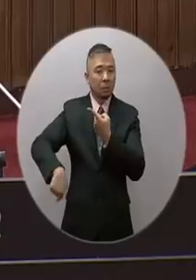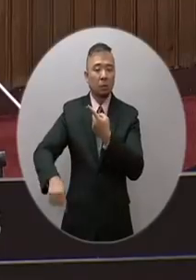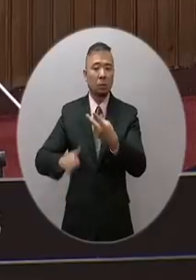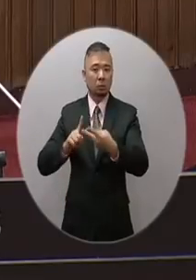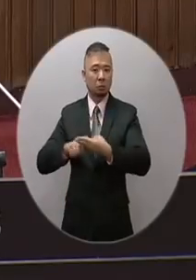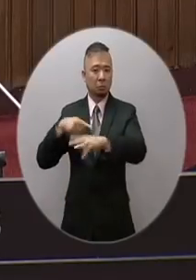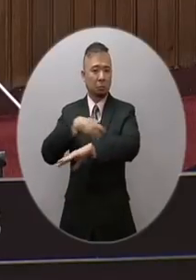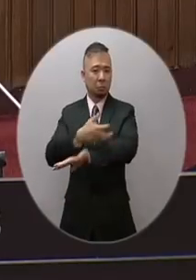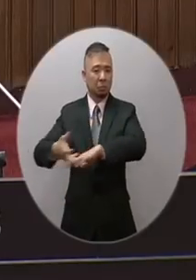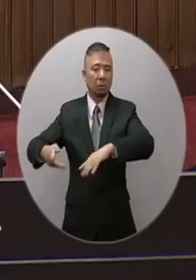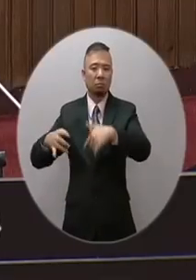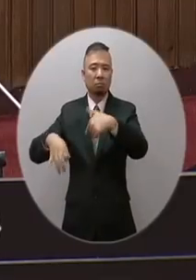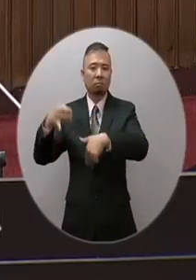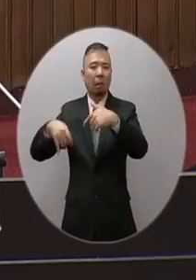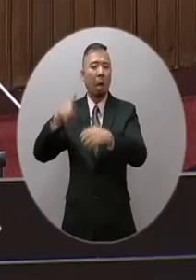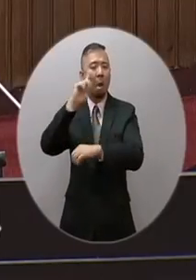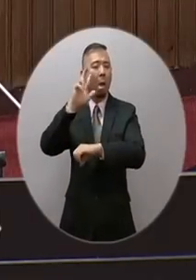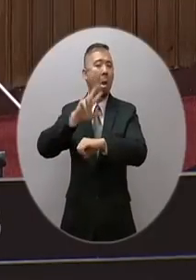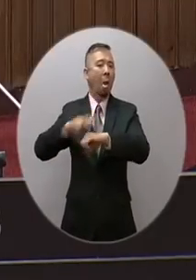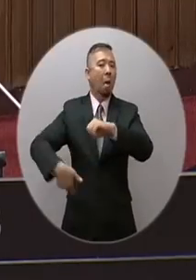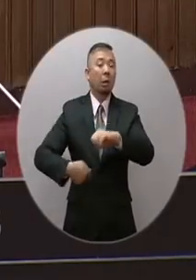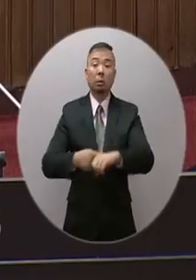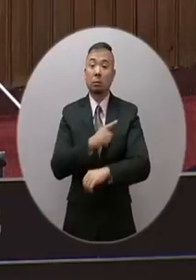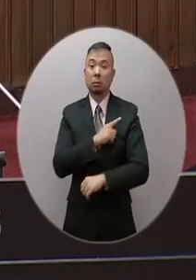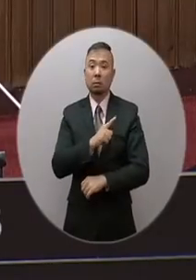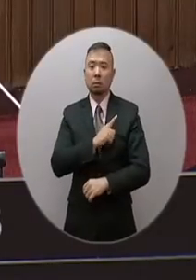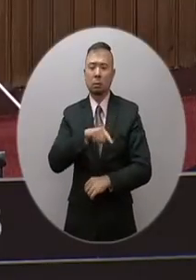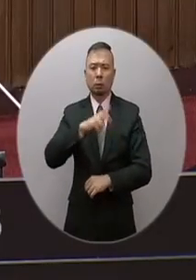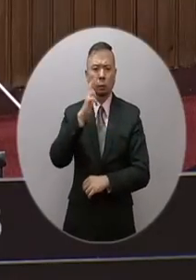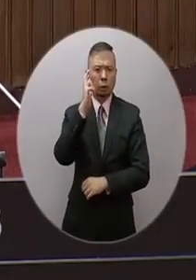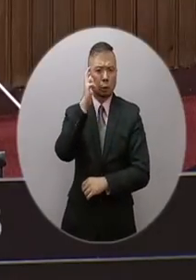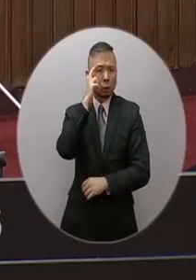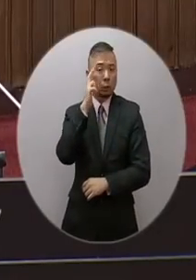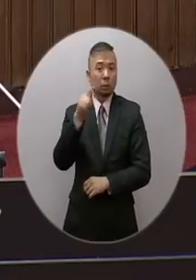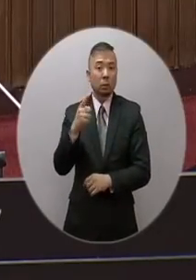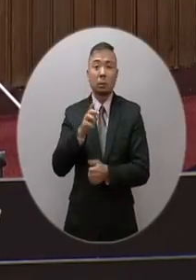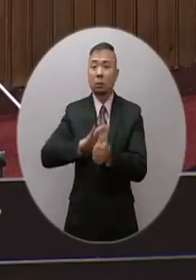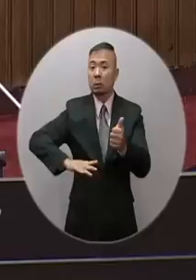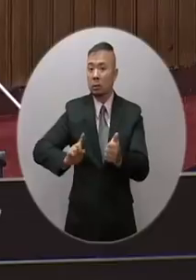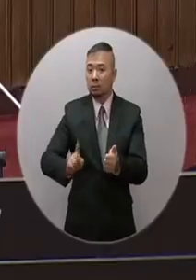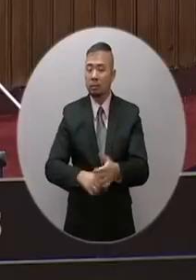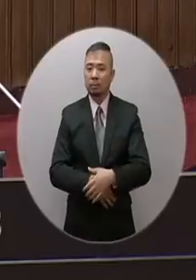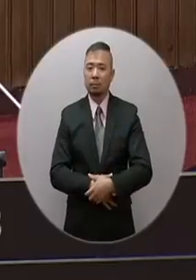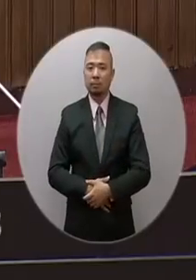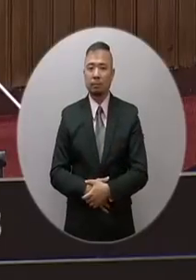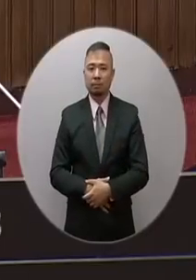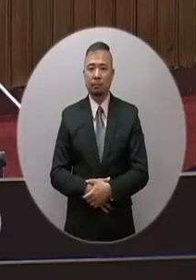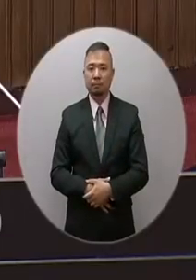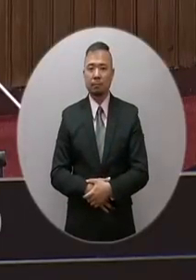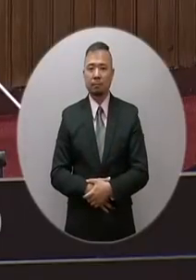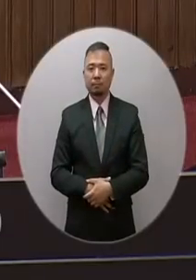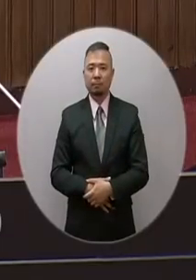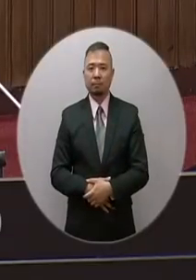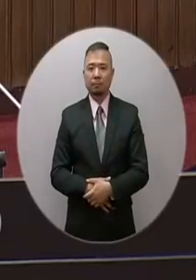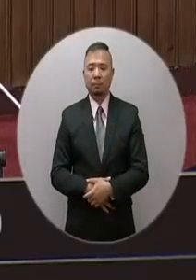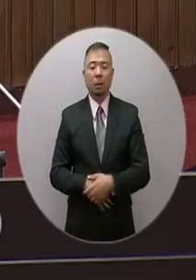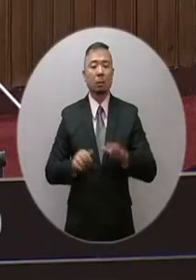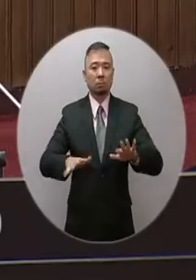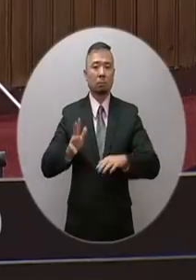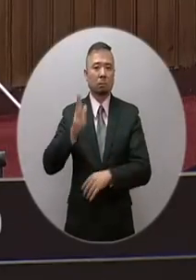顾，而为所欲为的结果呢？圣人无常心，以百姓心为